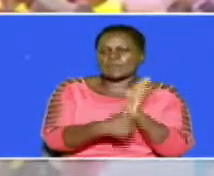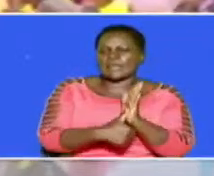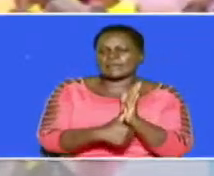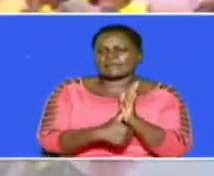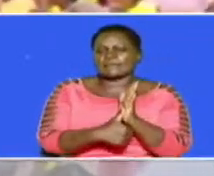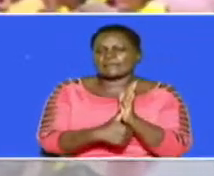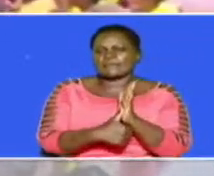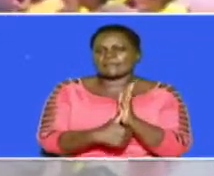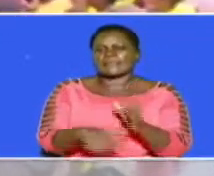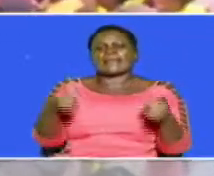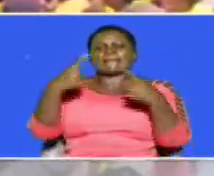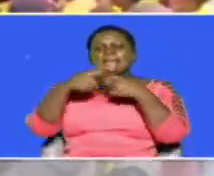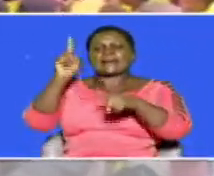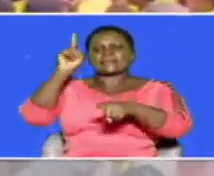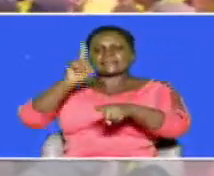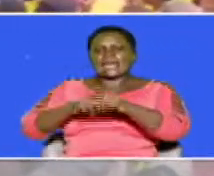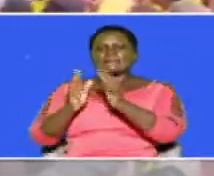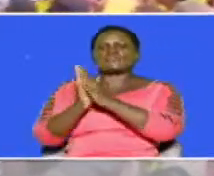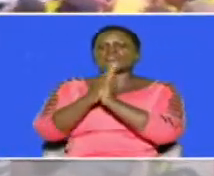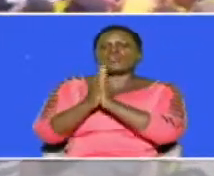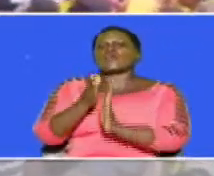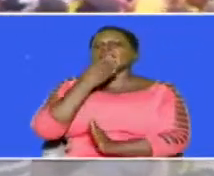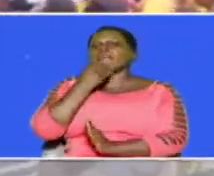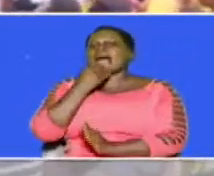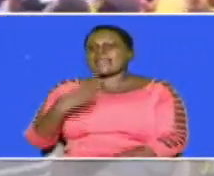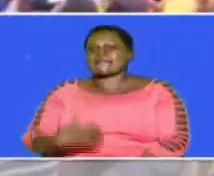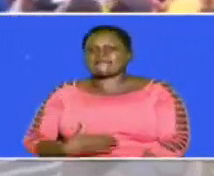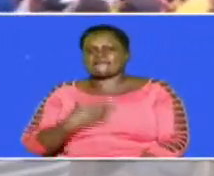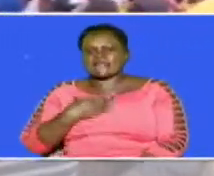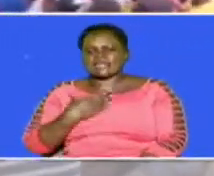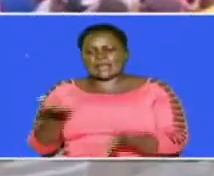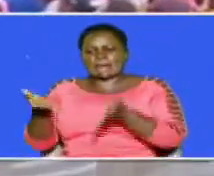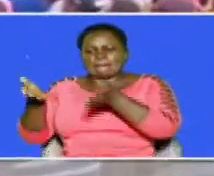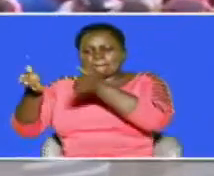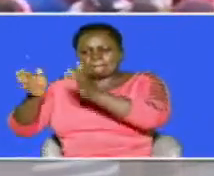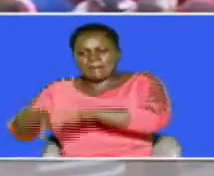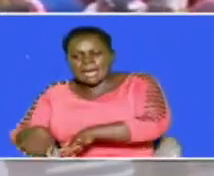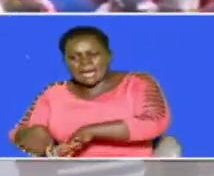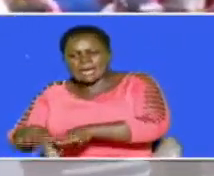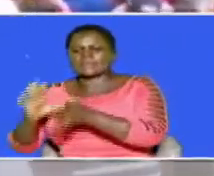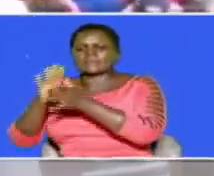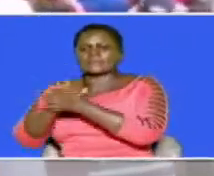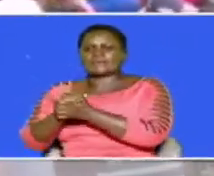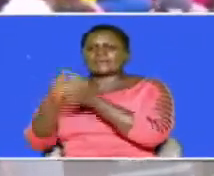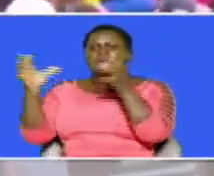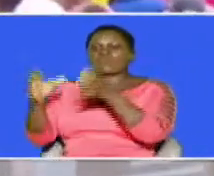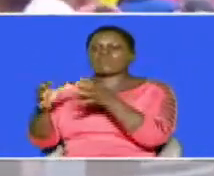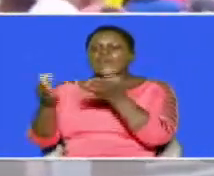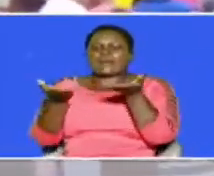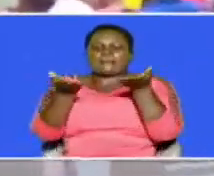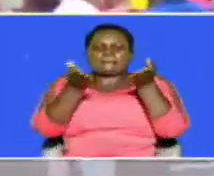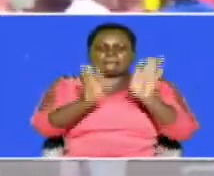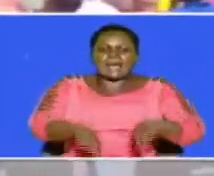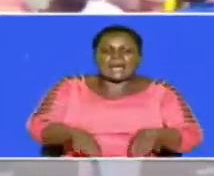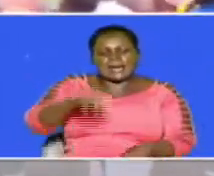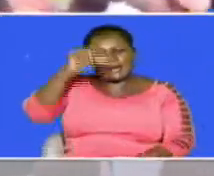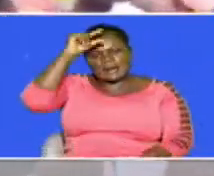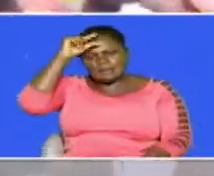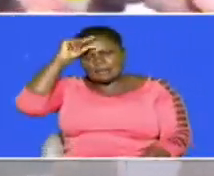mengi sana. Lakini wakati jamaa wa kitandawili alitutembelea, alisambaratisha chama yetu, akasambaratisha ile